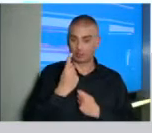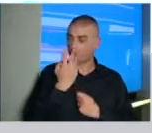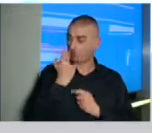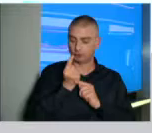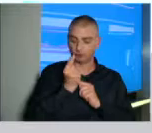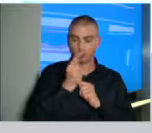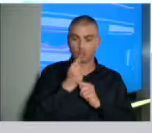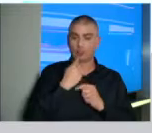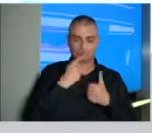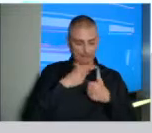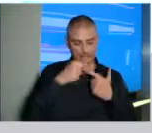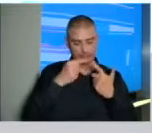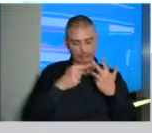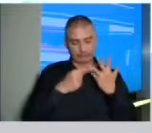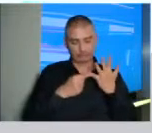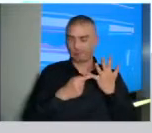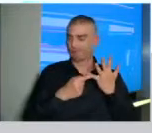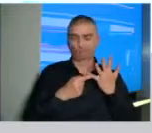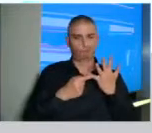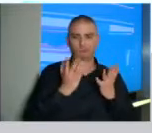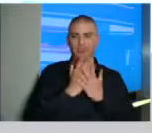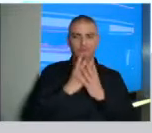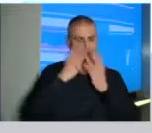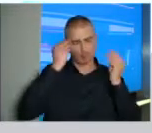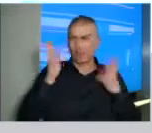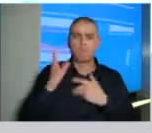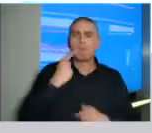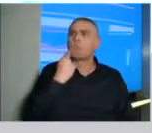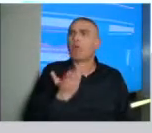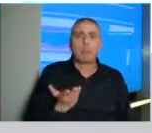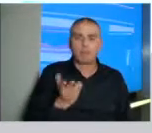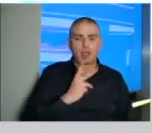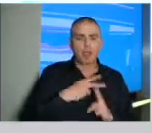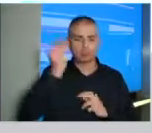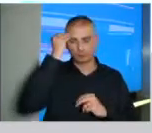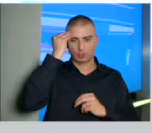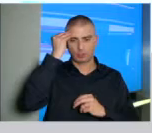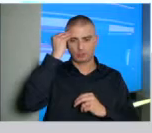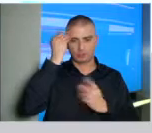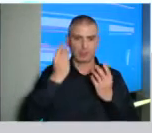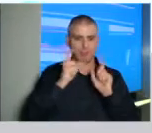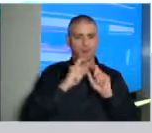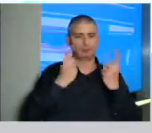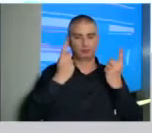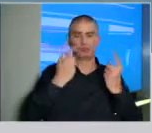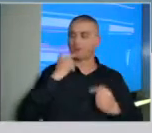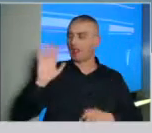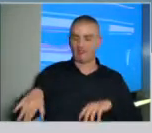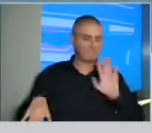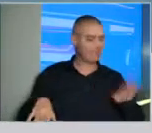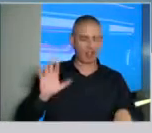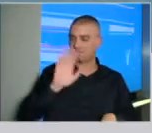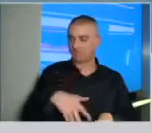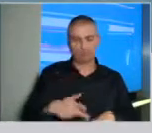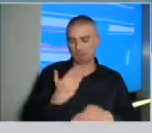שניות ספורות אמרת זה וזה וזה וזה, איבדת פוקוס, לא יודעים מה אמרת, רק זוכרים שהמשונים האלה... מה שמכונה גם זה וגם זה, זה לא